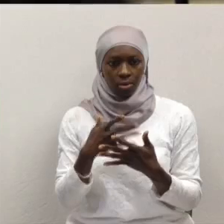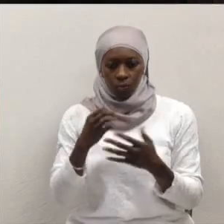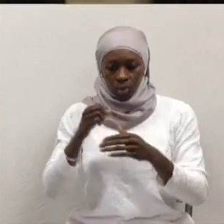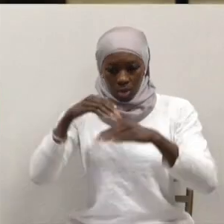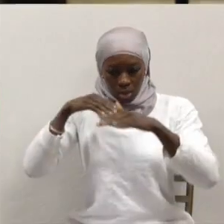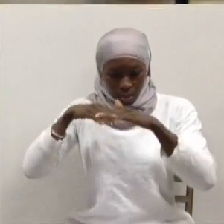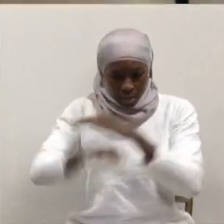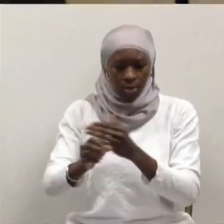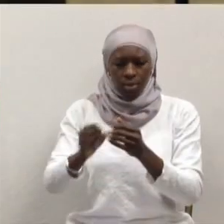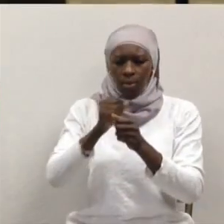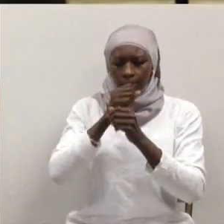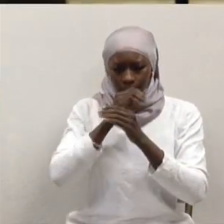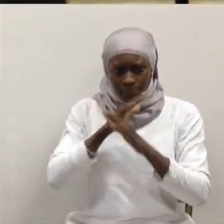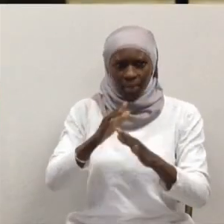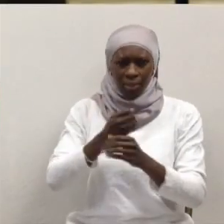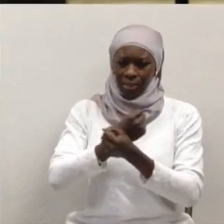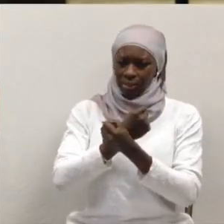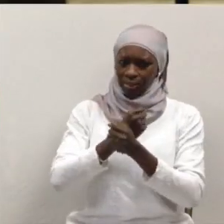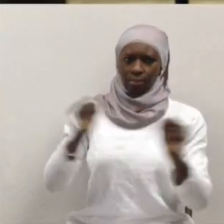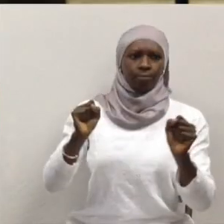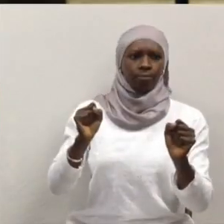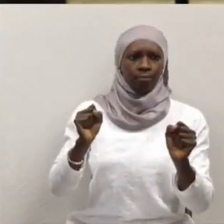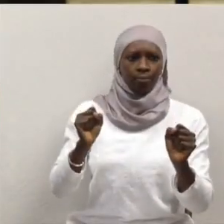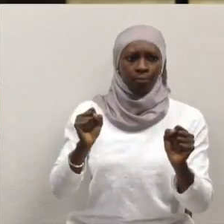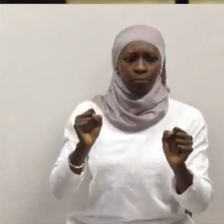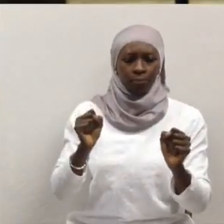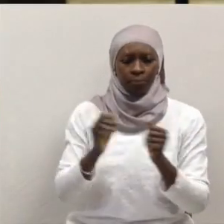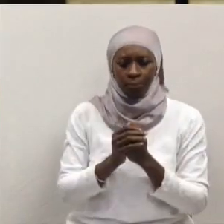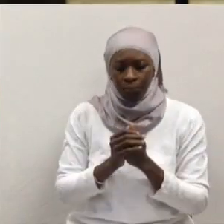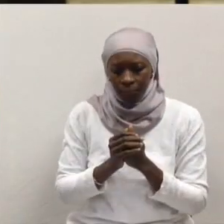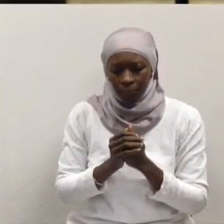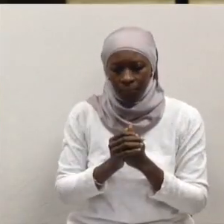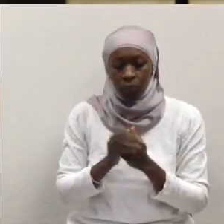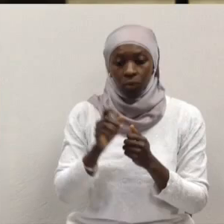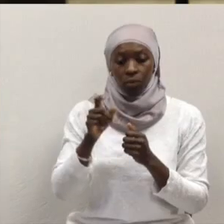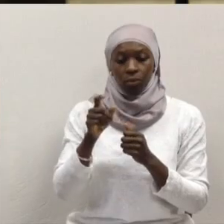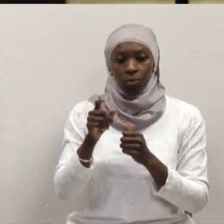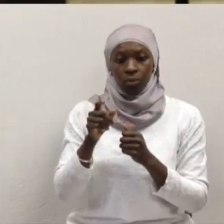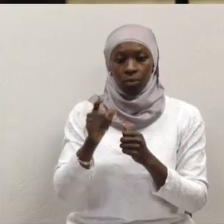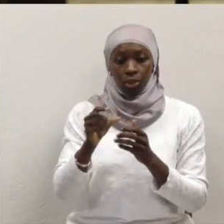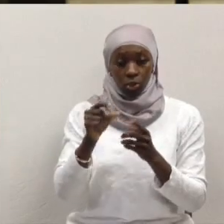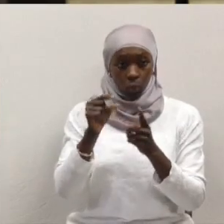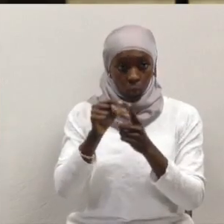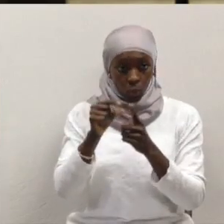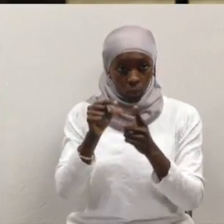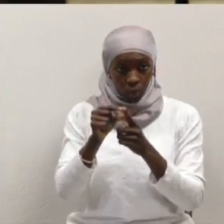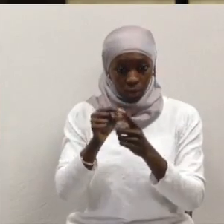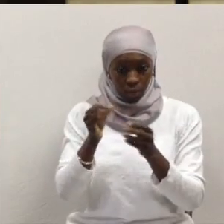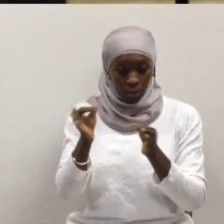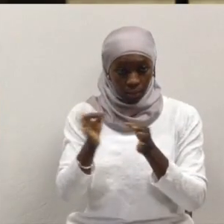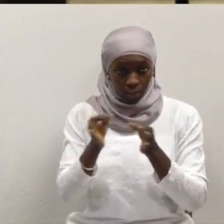آمِنِينَ then لَا تَخَافُونَ. The significance of the term لَا تَخَافُونَ